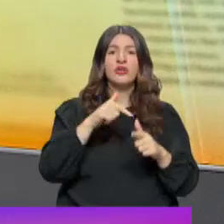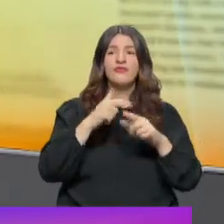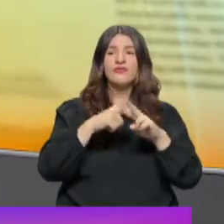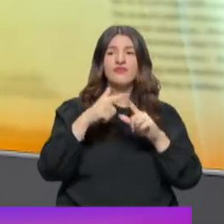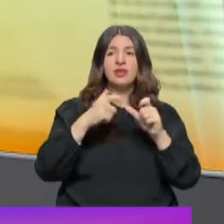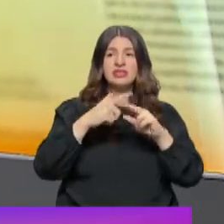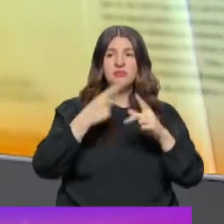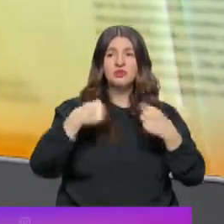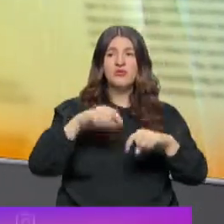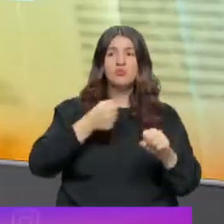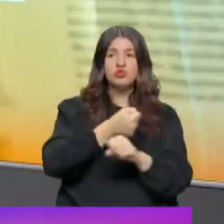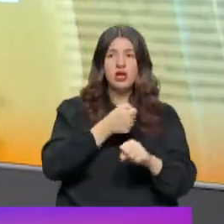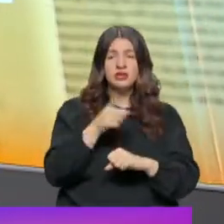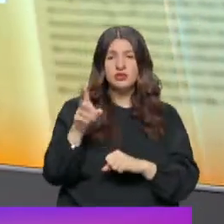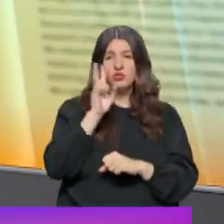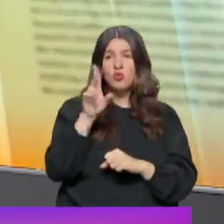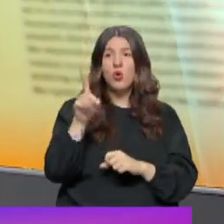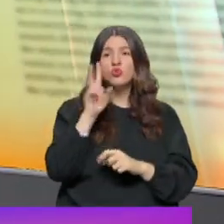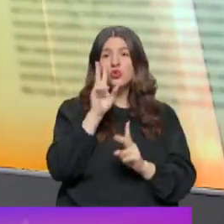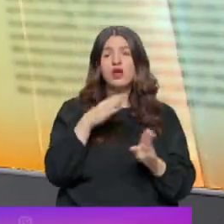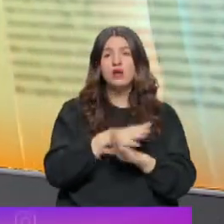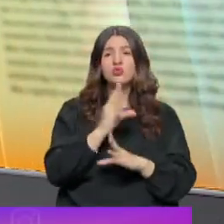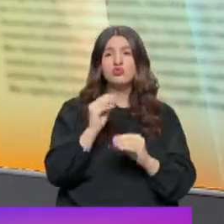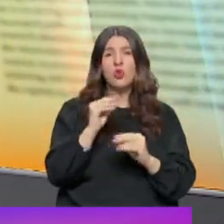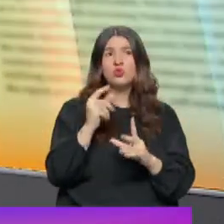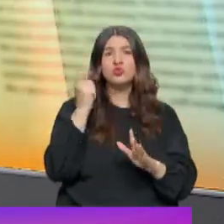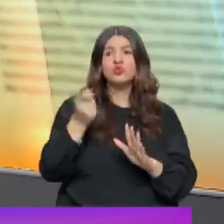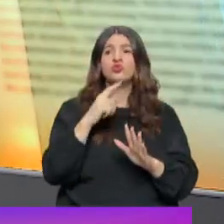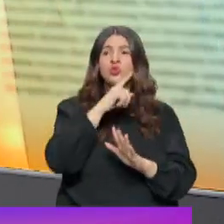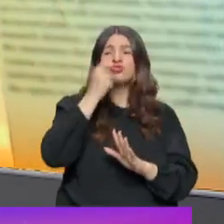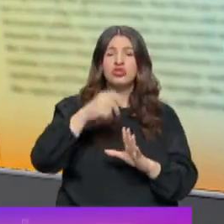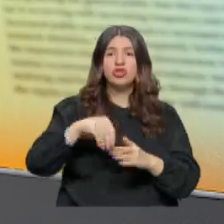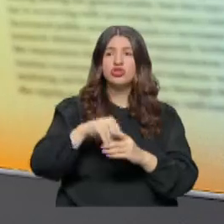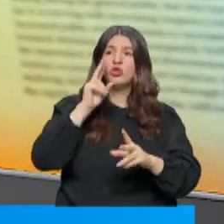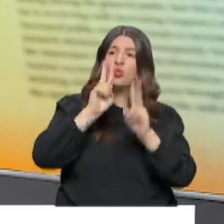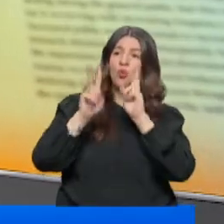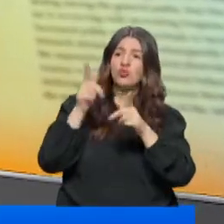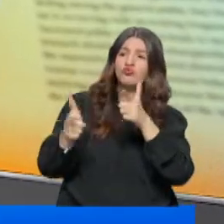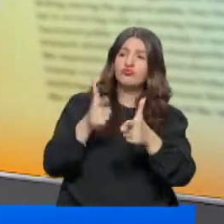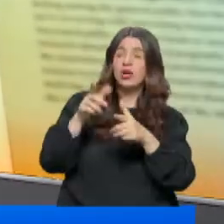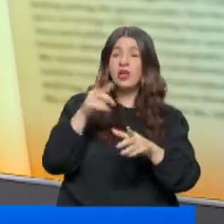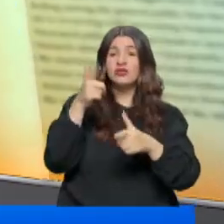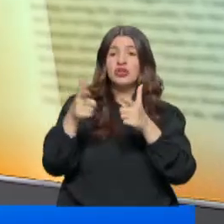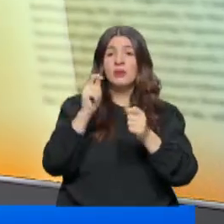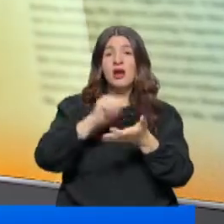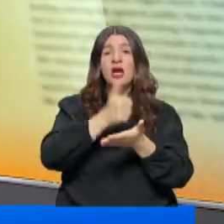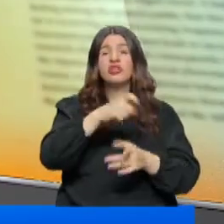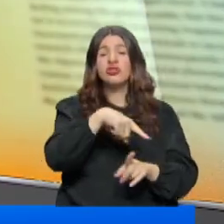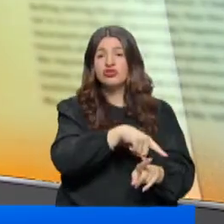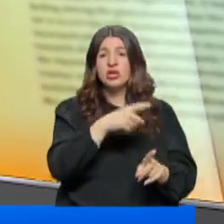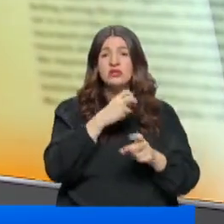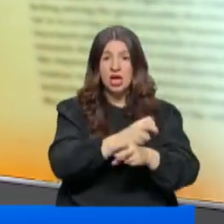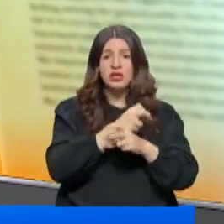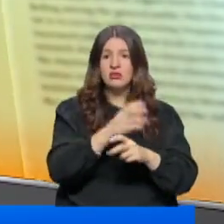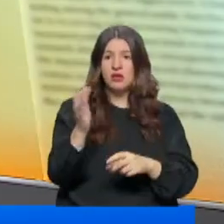çevre mücadelesinin görüntüsü. O görüntüler aslında çok zor koşullar altında çekildi. Hatta görüntüleri çeken gazeteci